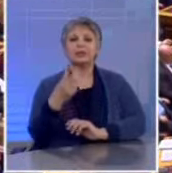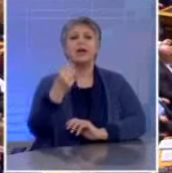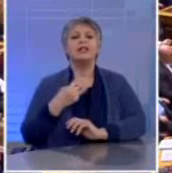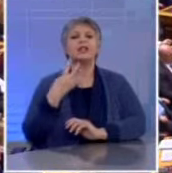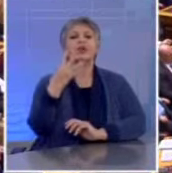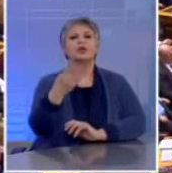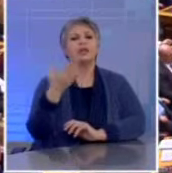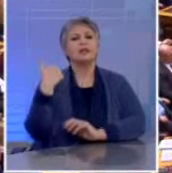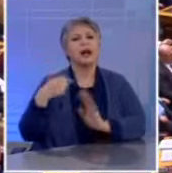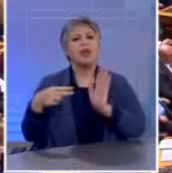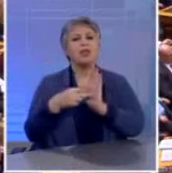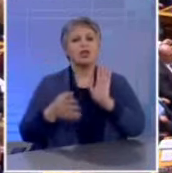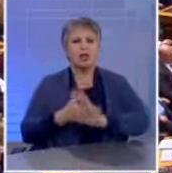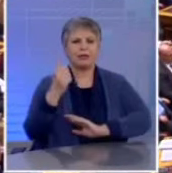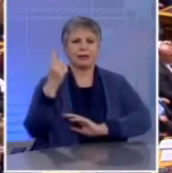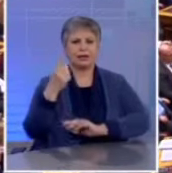40-24-2011